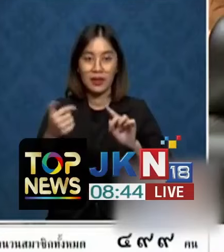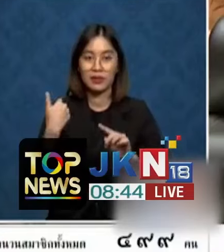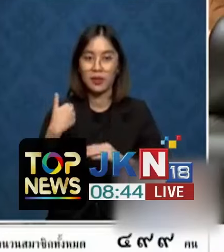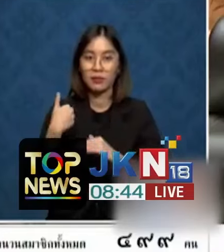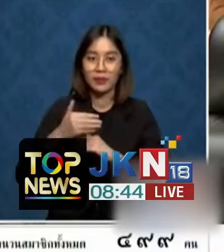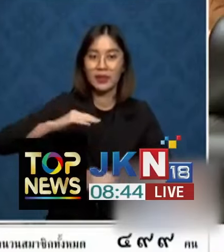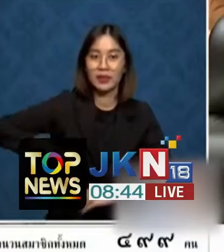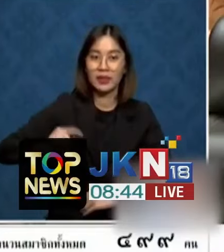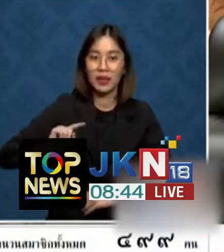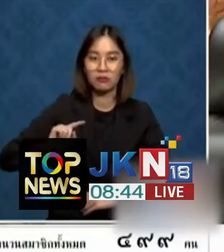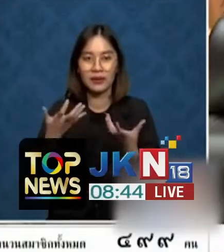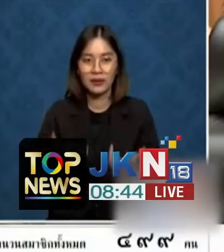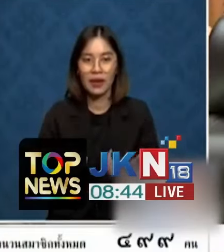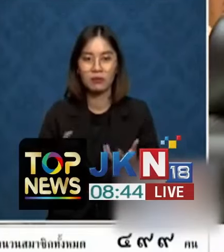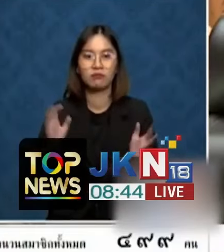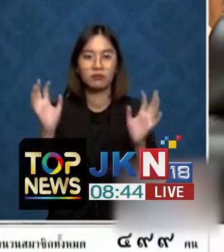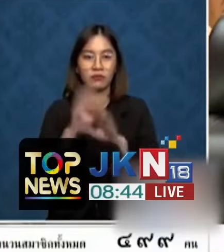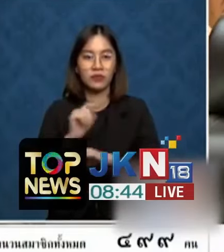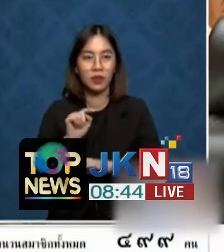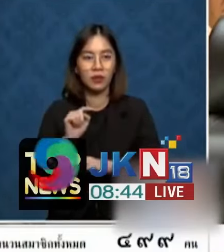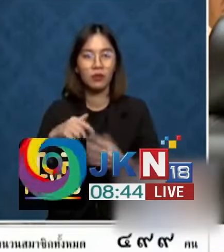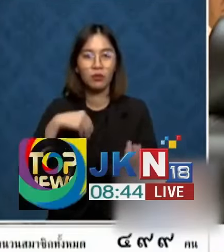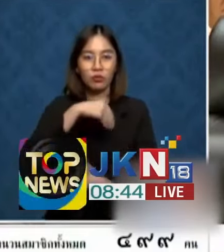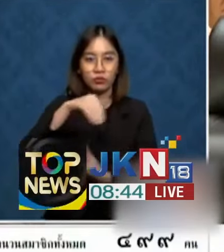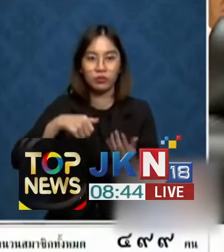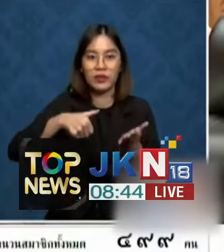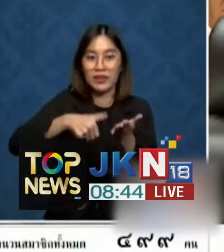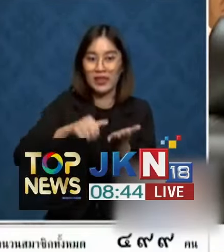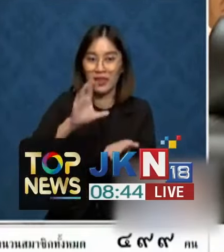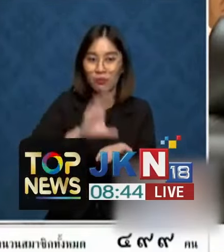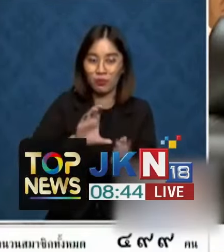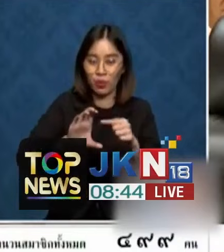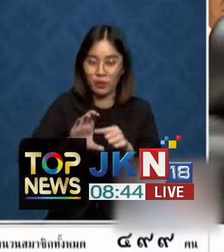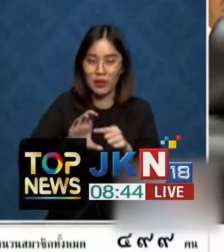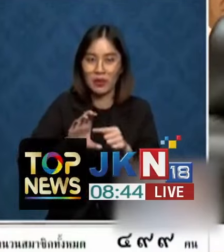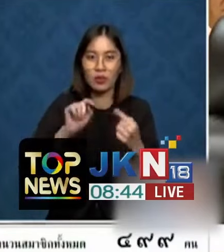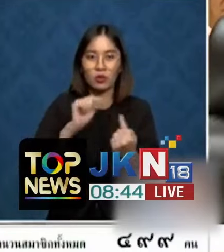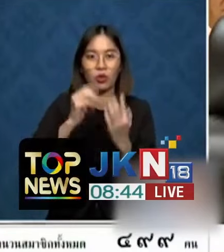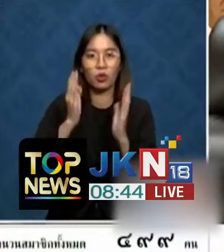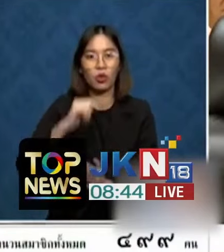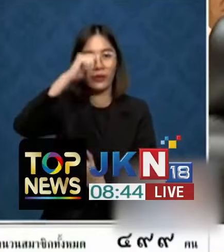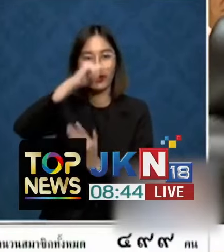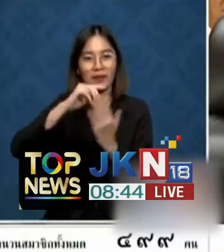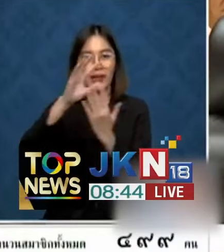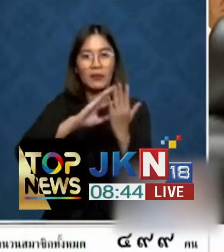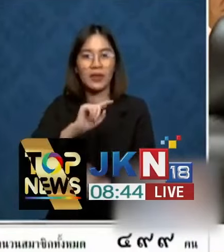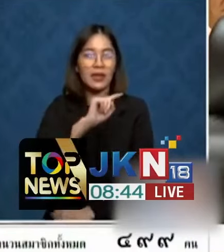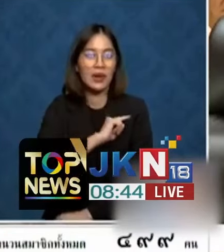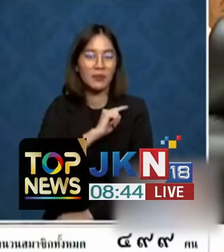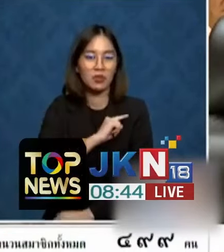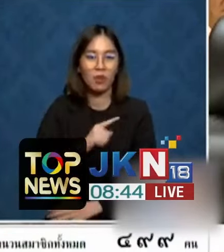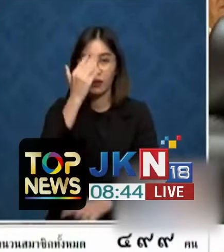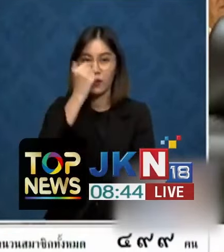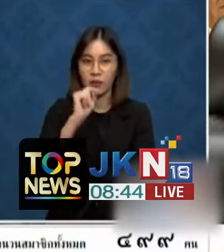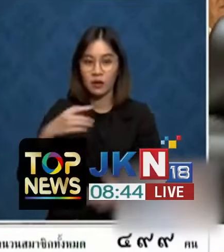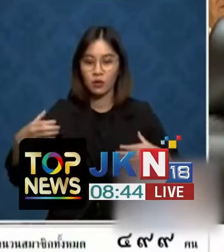ตลกคาเฟ่ที่คุณจุลินบอกดูถูกคนคิดเลขเป็นทั้งประเทศแต่ได้ไม่คุ้มเสียเพราะยังมีค่าเสียโ